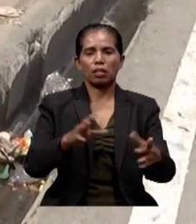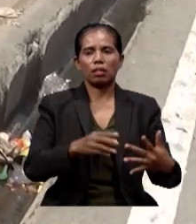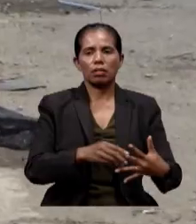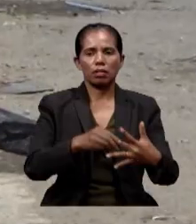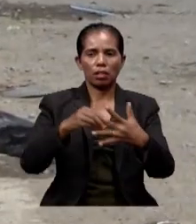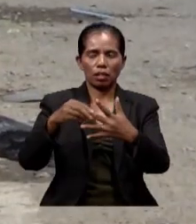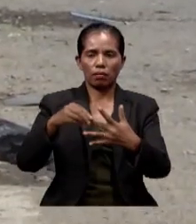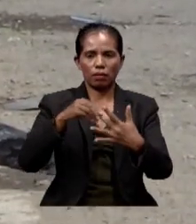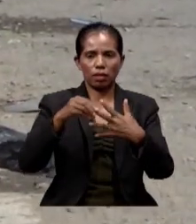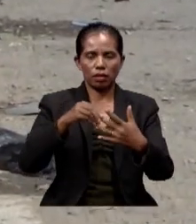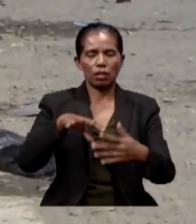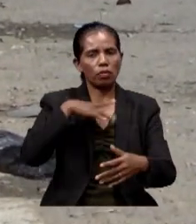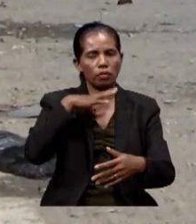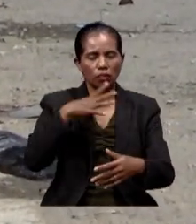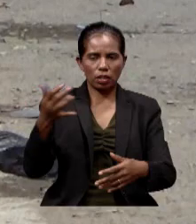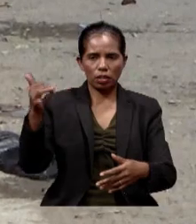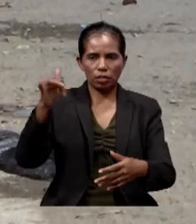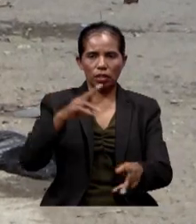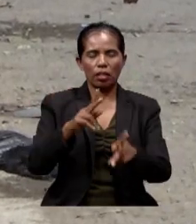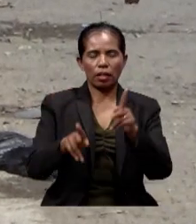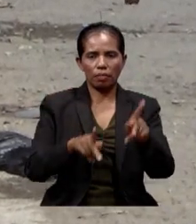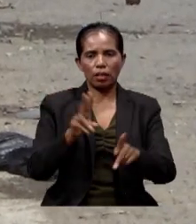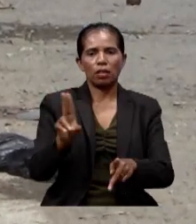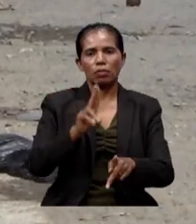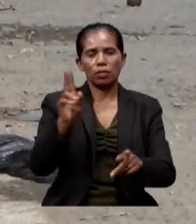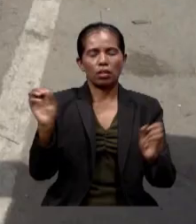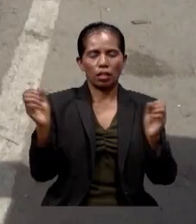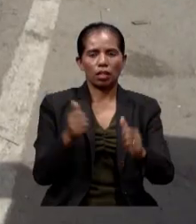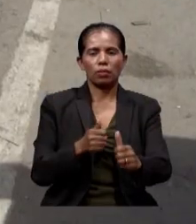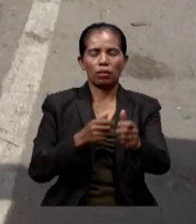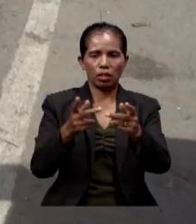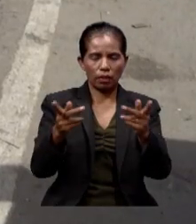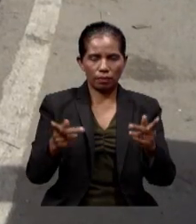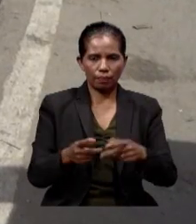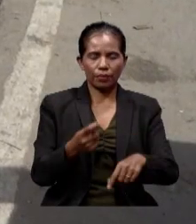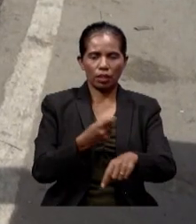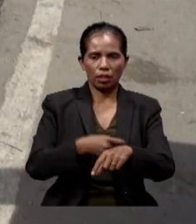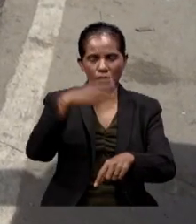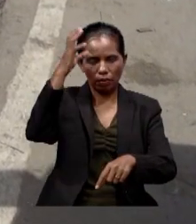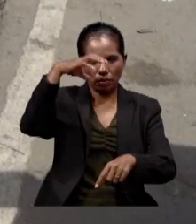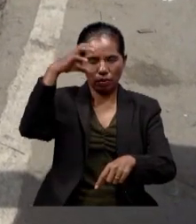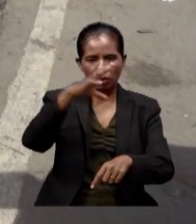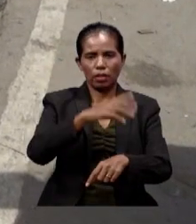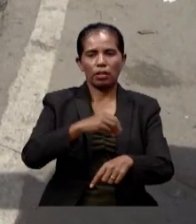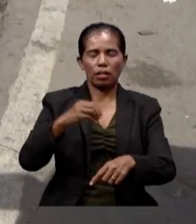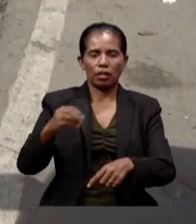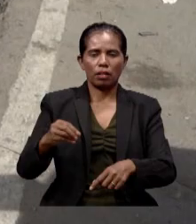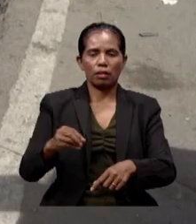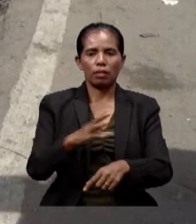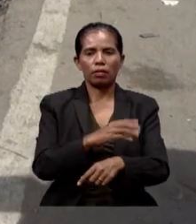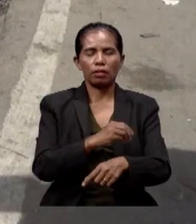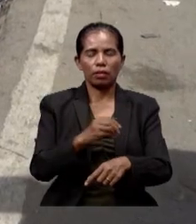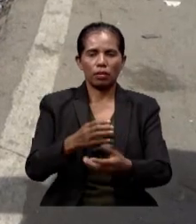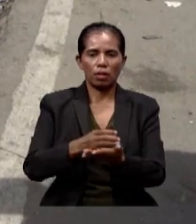lixo plástico no foer sira neve ema utiliza la tuir nefatin. E a tempo udam plástico no massa aqua